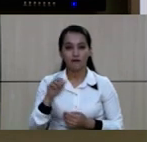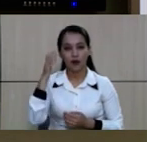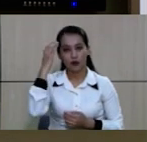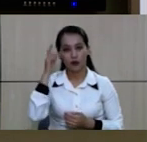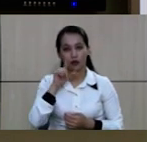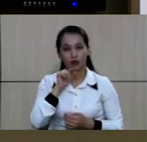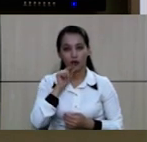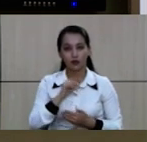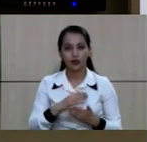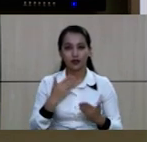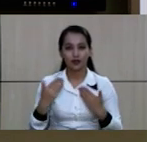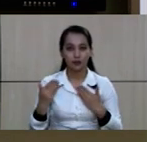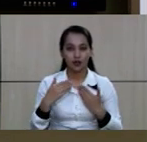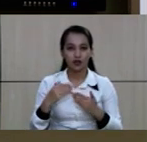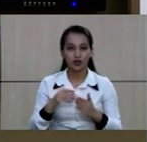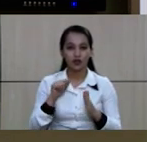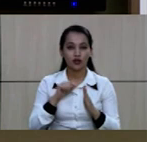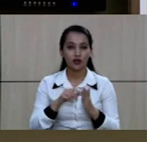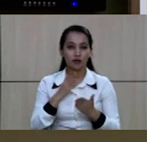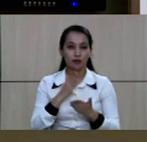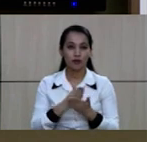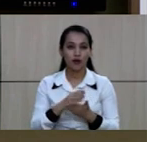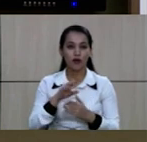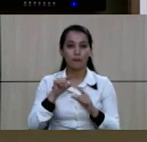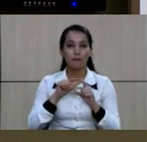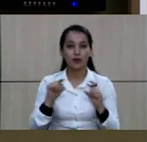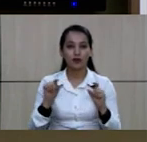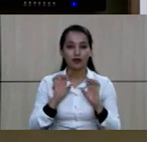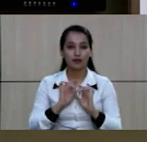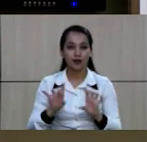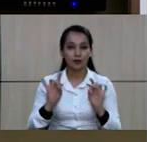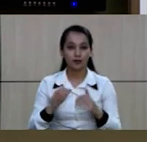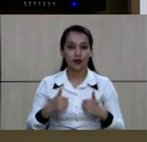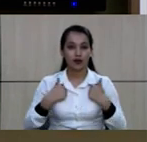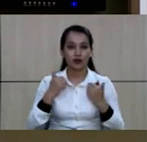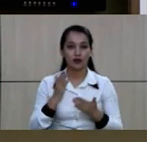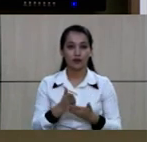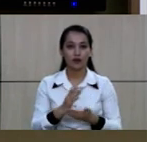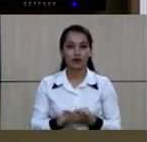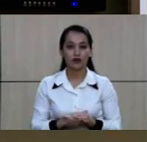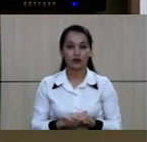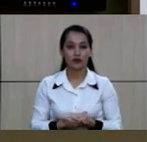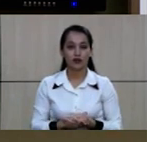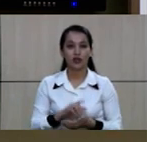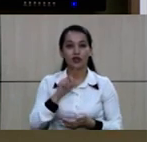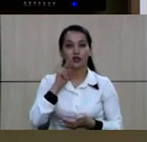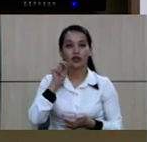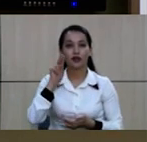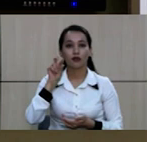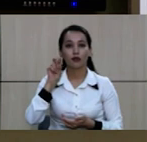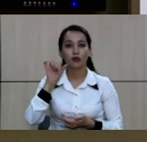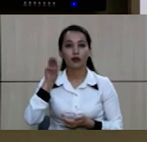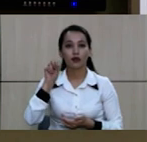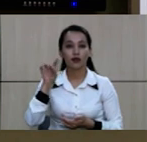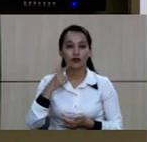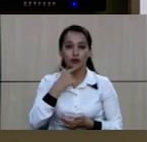асосий ҳиссани сизга келтиришга ҳаракат қиламан. Демак, Гулханийнинг бу масалада кабутар ва зоғ. Зоғ